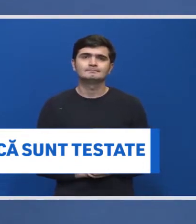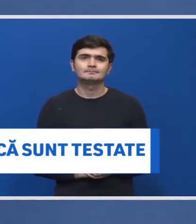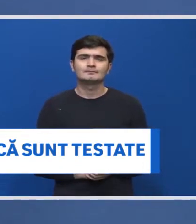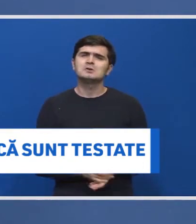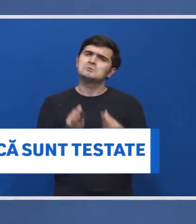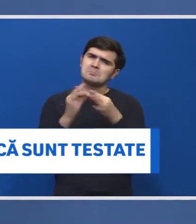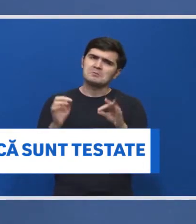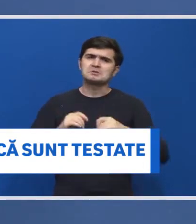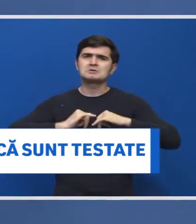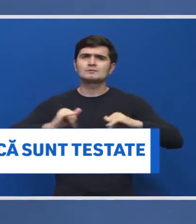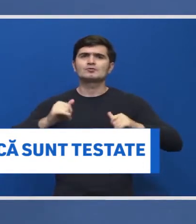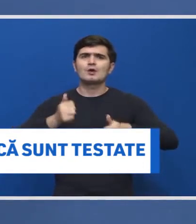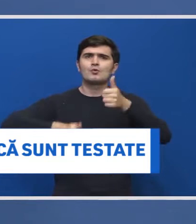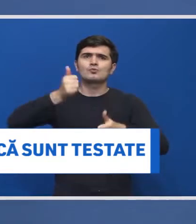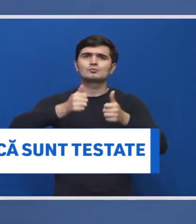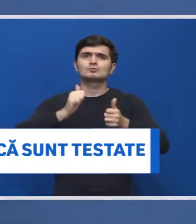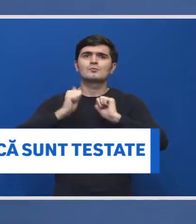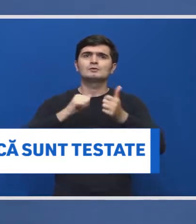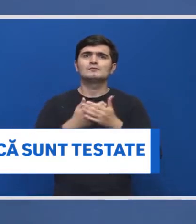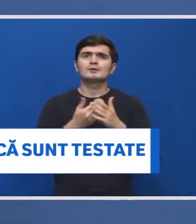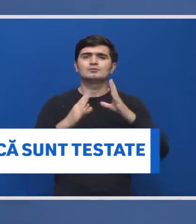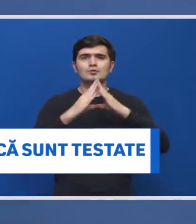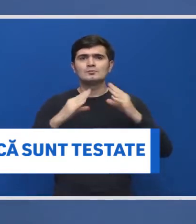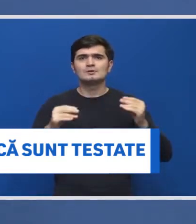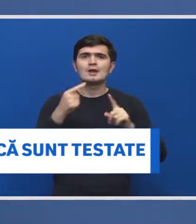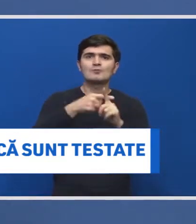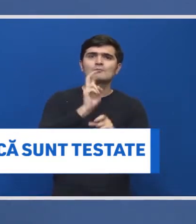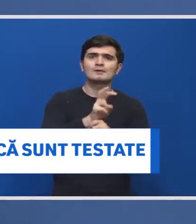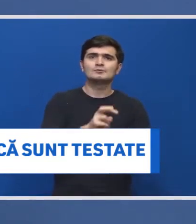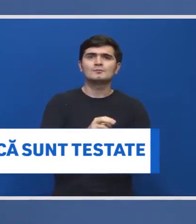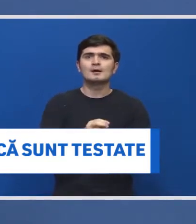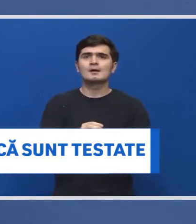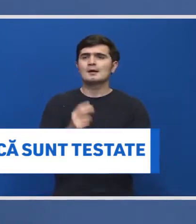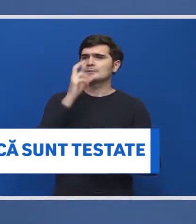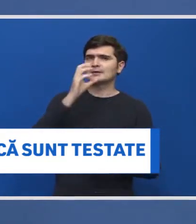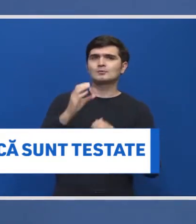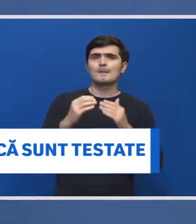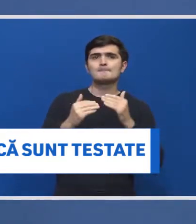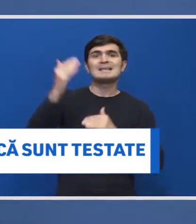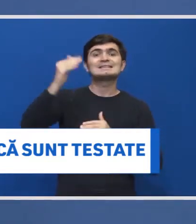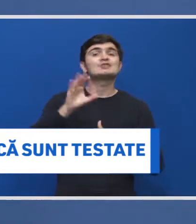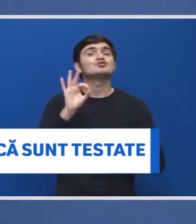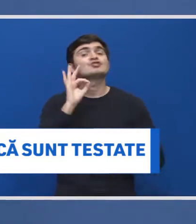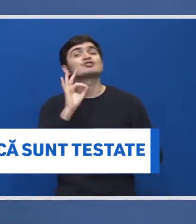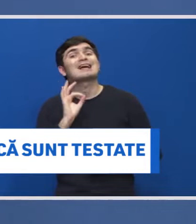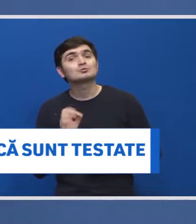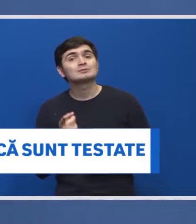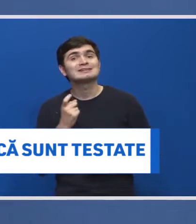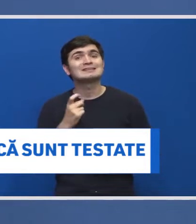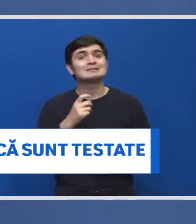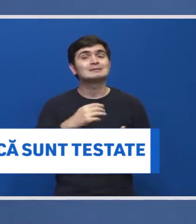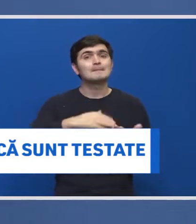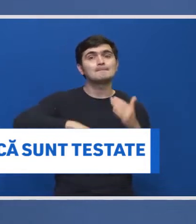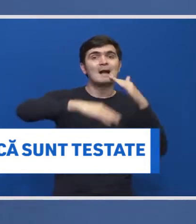Se permite desfășurarea competițiilor sportive pe teritoriul României cu participarea spectatorilor peste 50% din capacitatea maximă